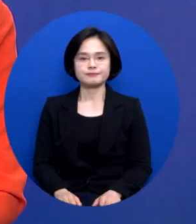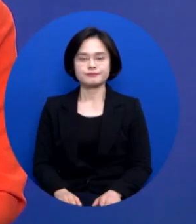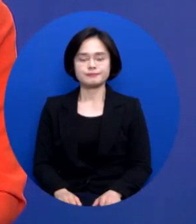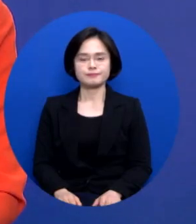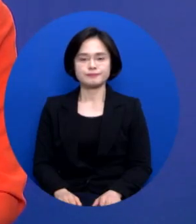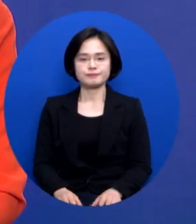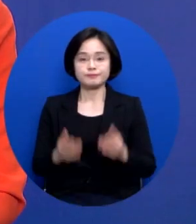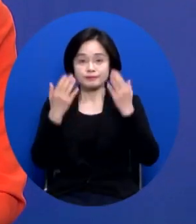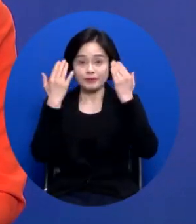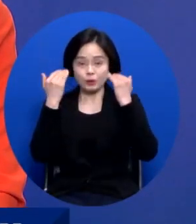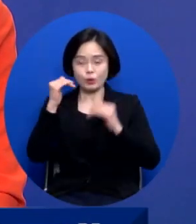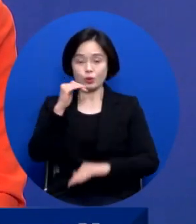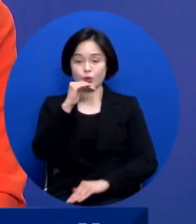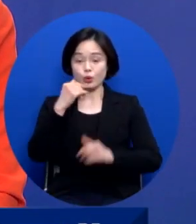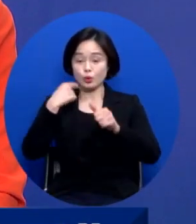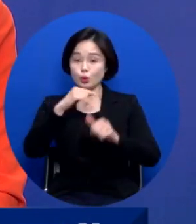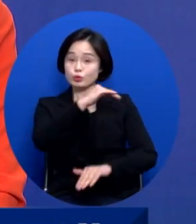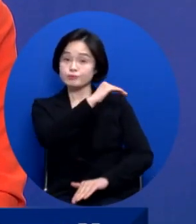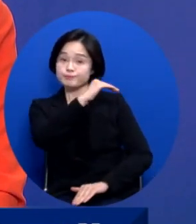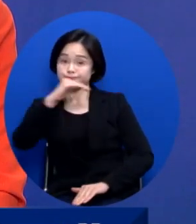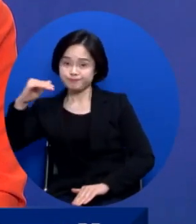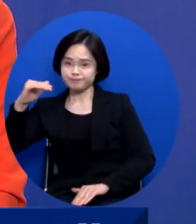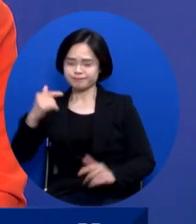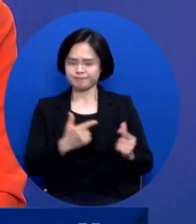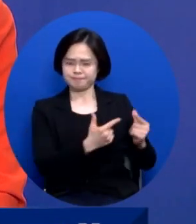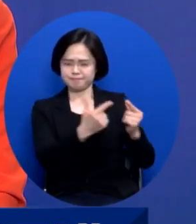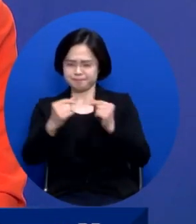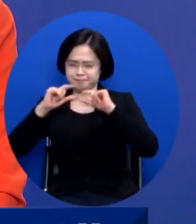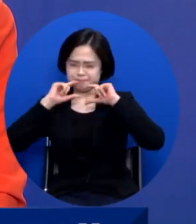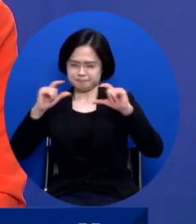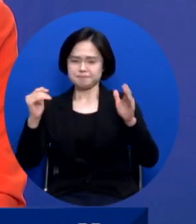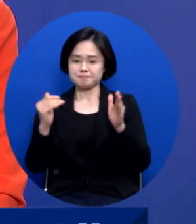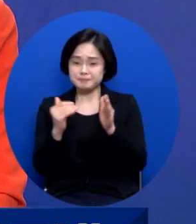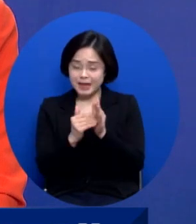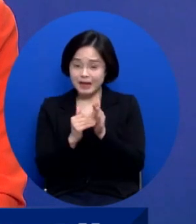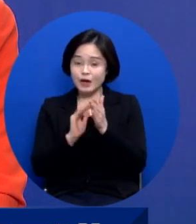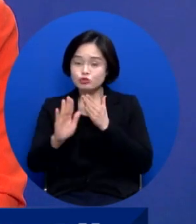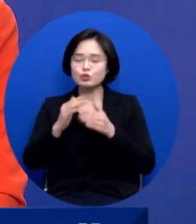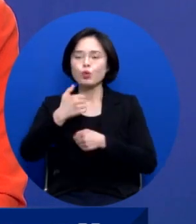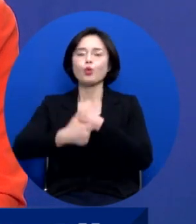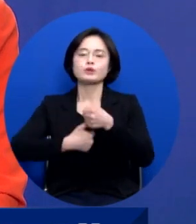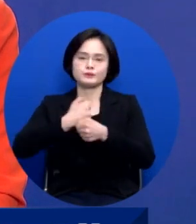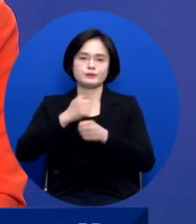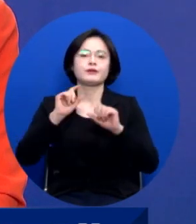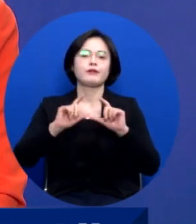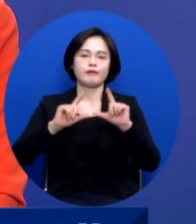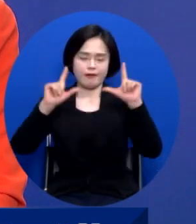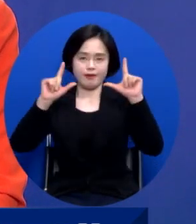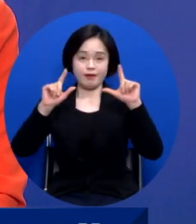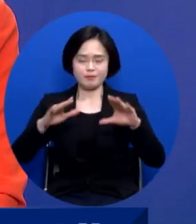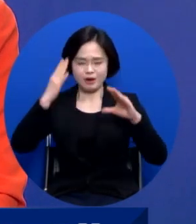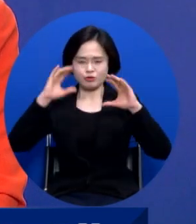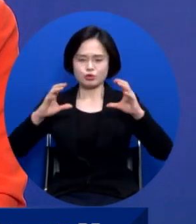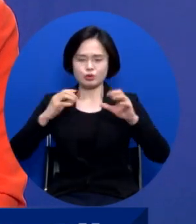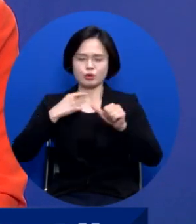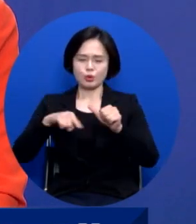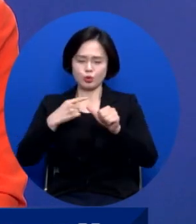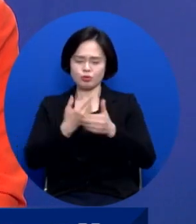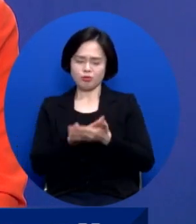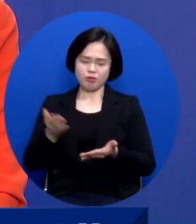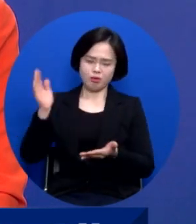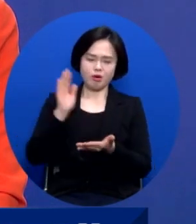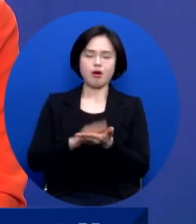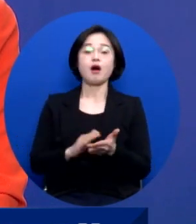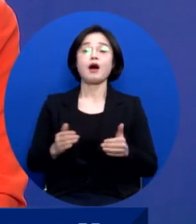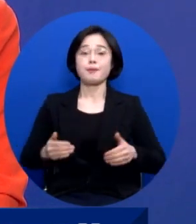학교 평준화 제도 50주년을 맞아 2024년을 대한민국 교육개혁의 원년으로 삼고 다양한 연구와